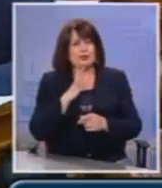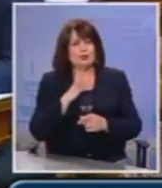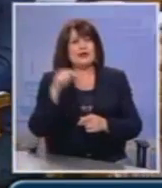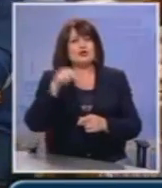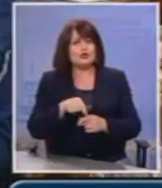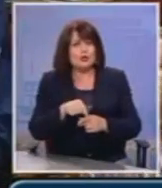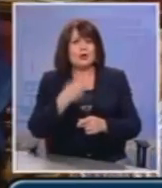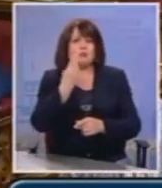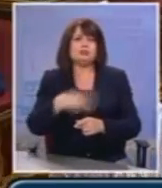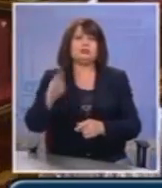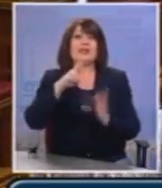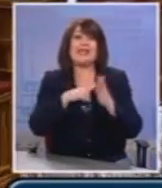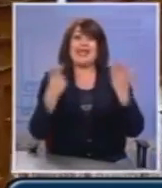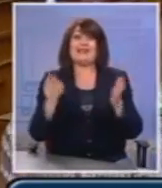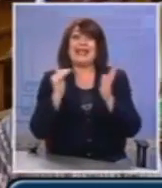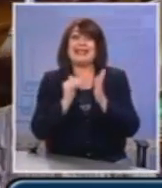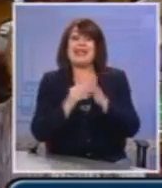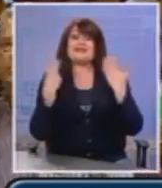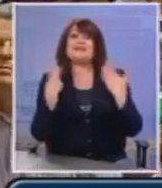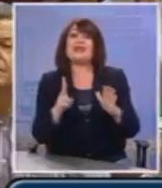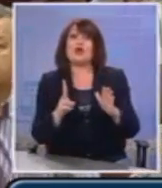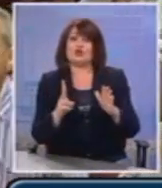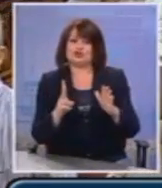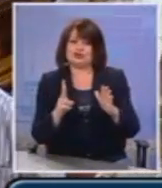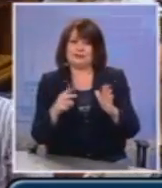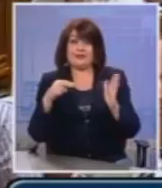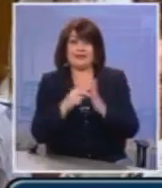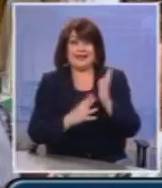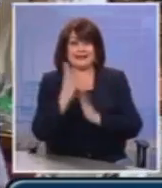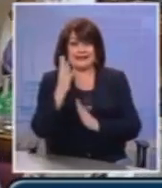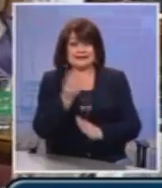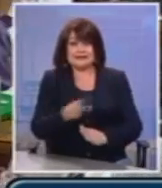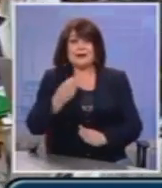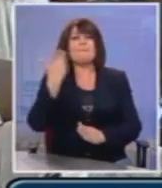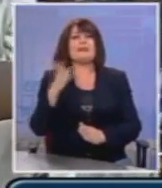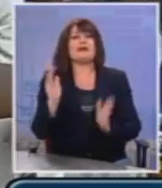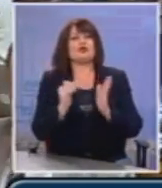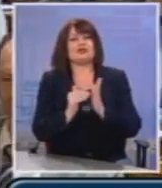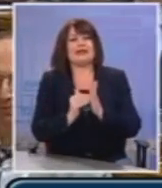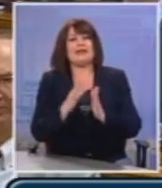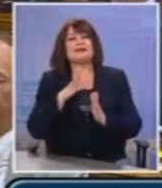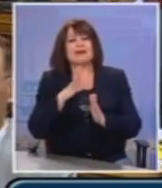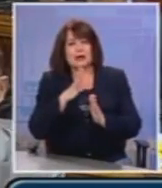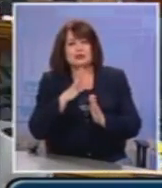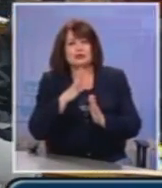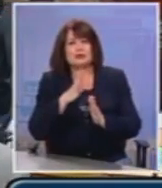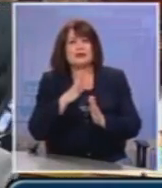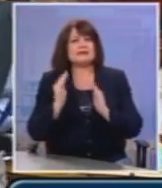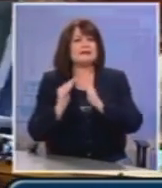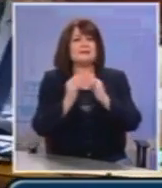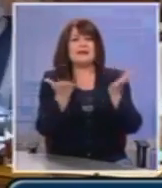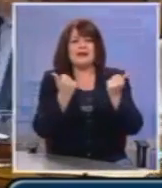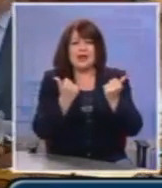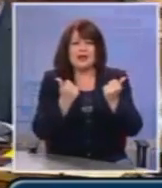εκτοξευτούν στους 17.700 το 2014 παραπάνω από 500.000 άτομα βρέθηκαν άστεα ή